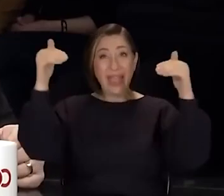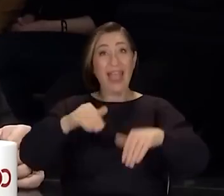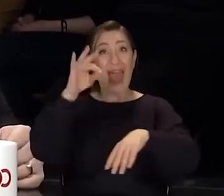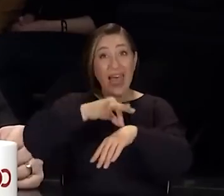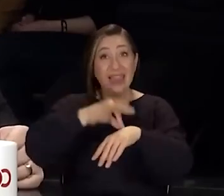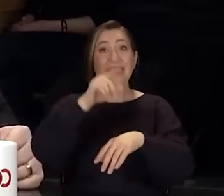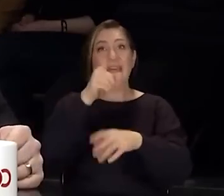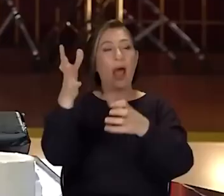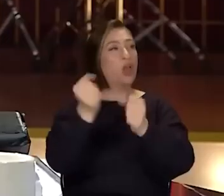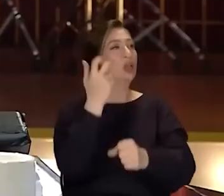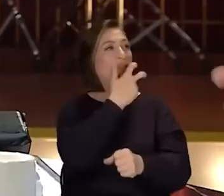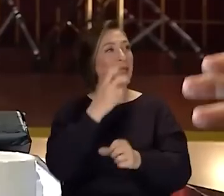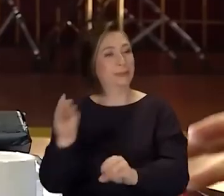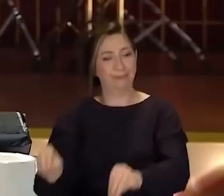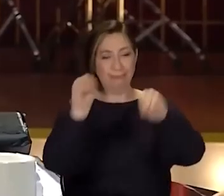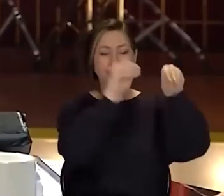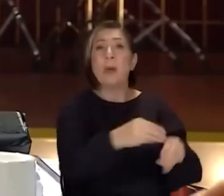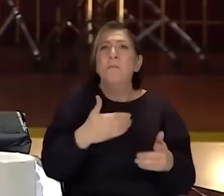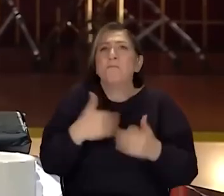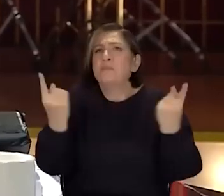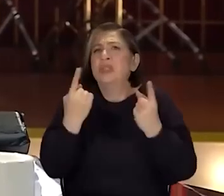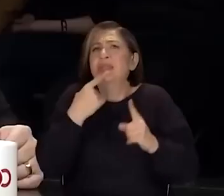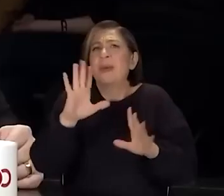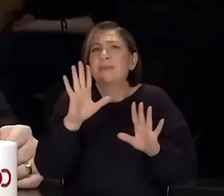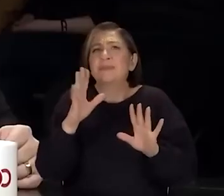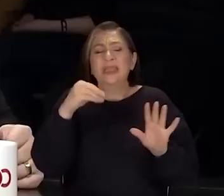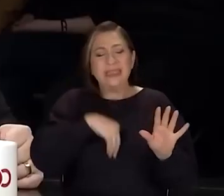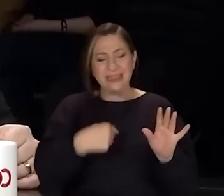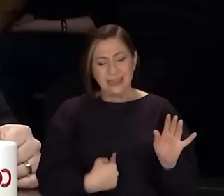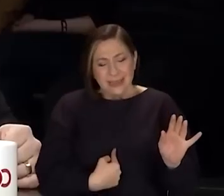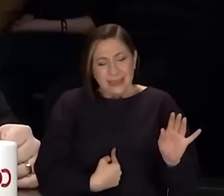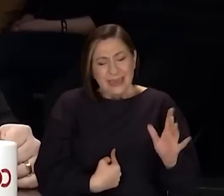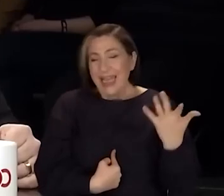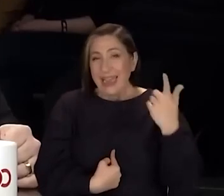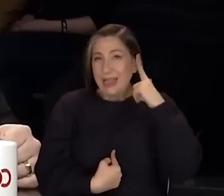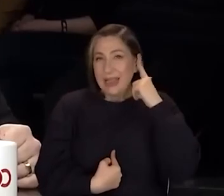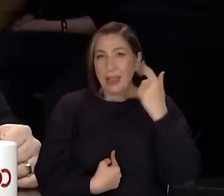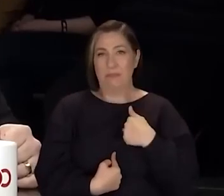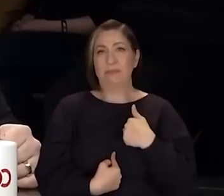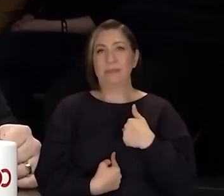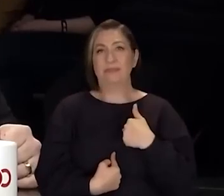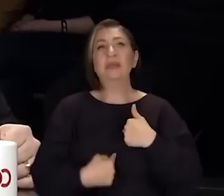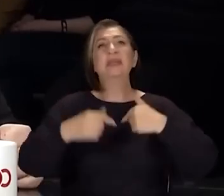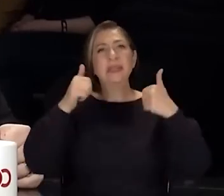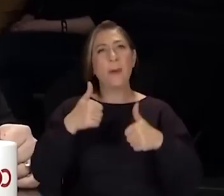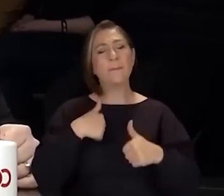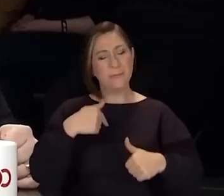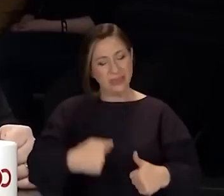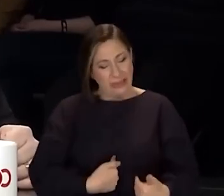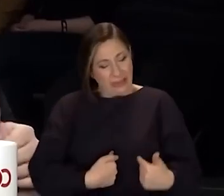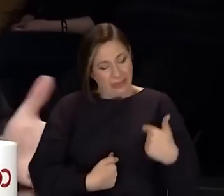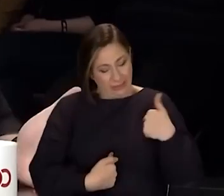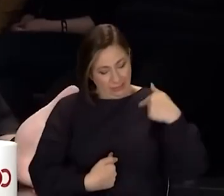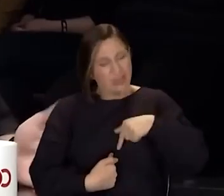seni alıyor, tekrar şarkıcı yapıyor. Ben de hiçbir şey demedim. Bu sefer iç sesi de dinledim biraz. Dedim ki tamam uyuyacağım sana.